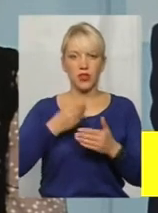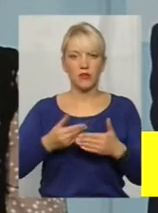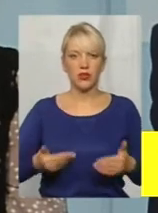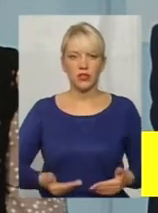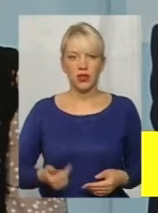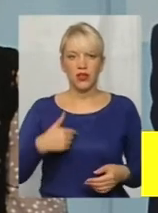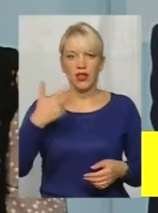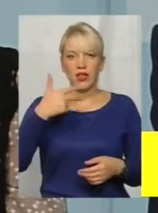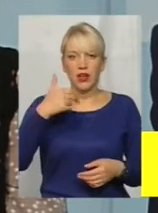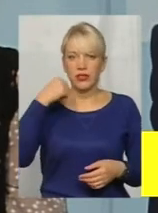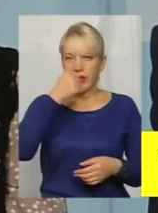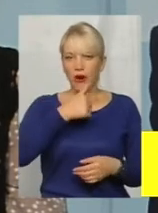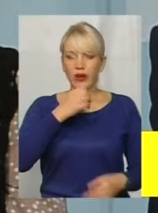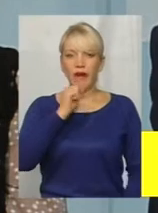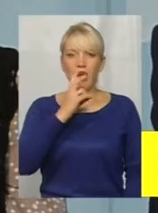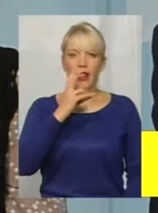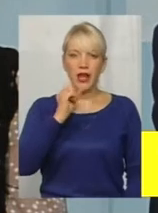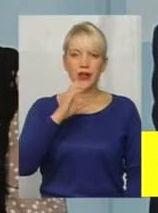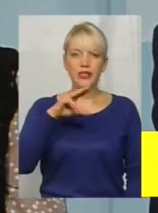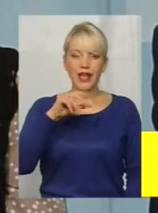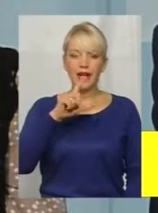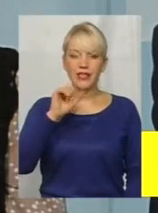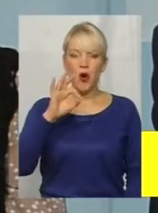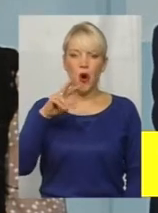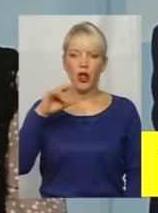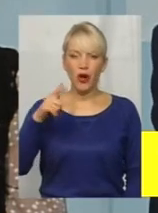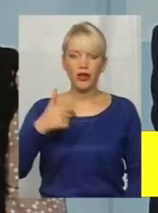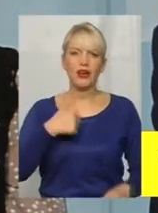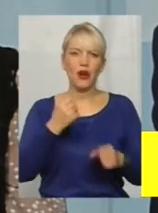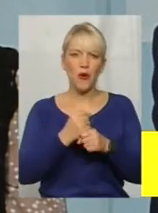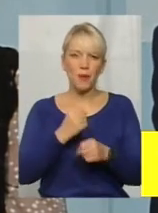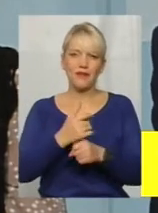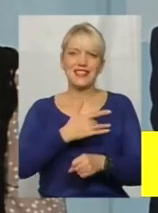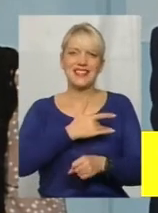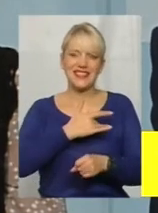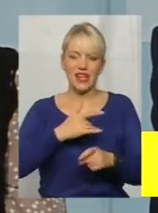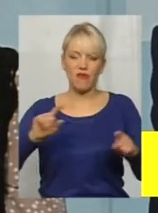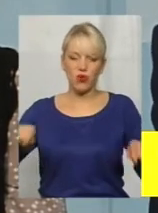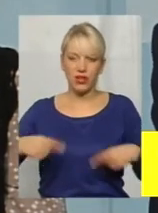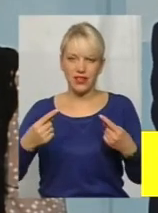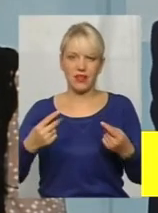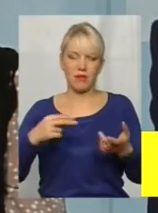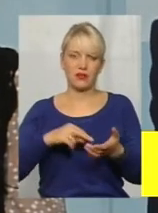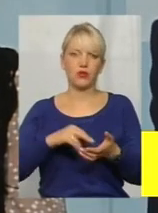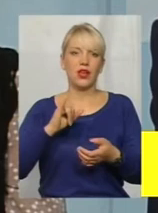30 років анестезіолог, і в мене приходилось проводити серцеву невроанімацію і успішно, і безуспішно.